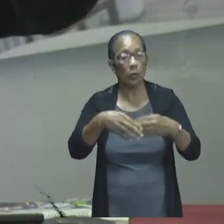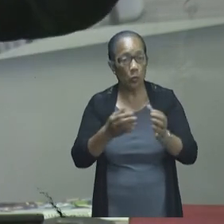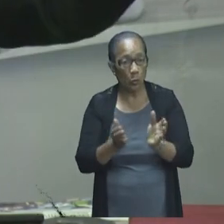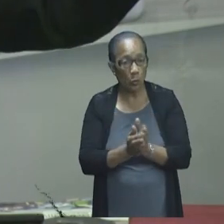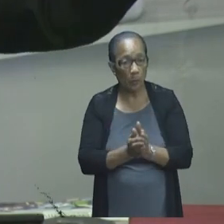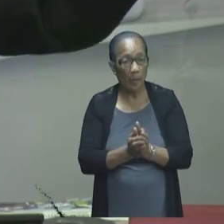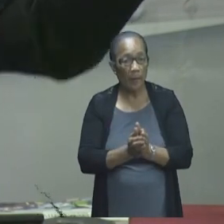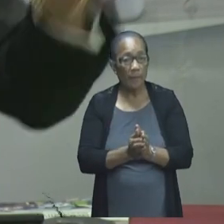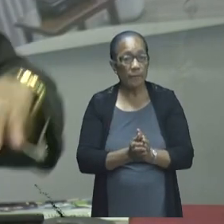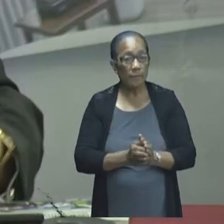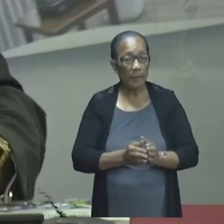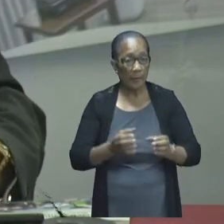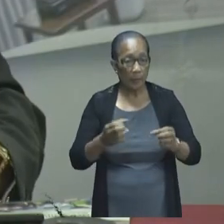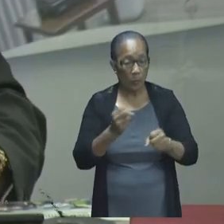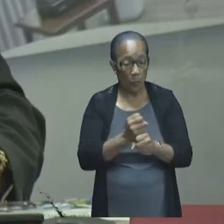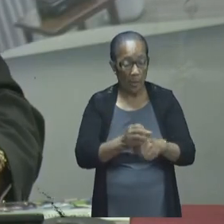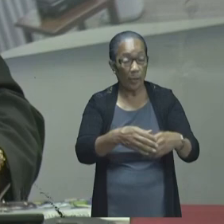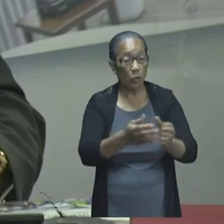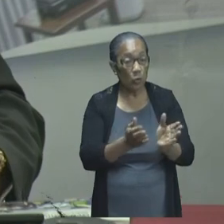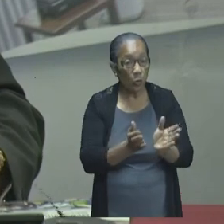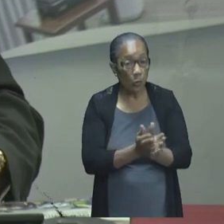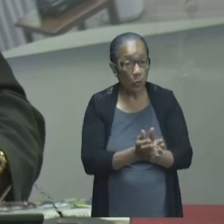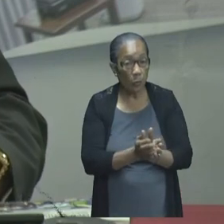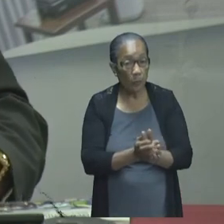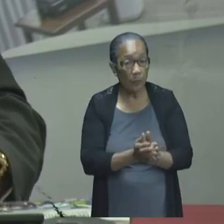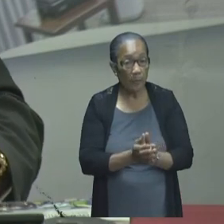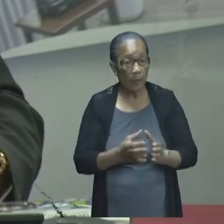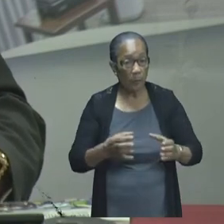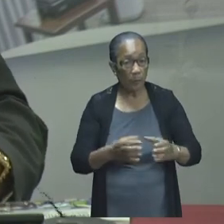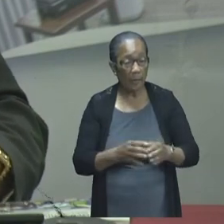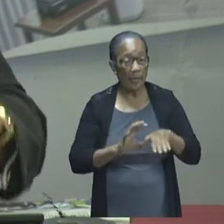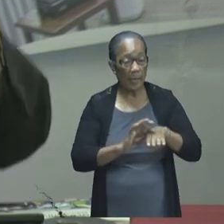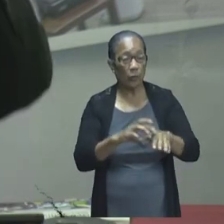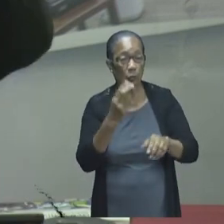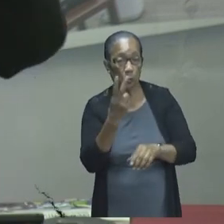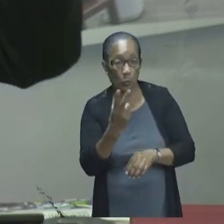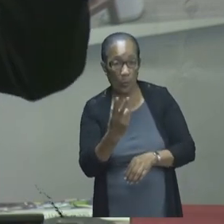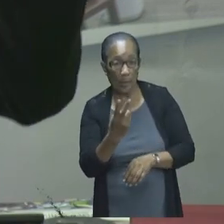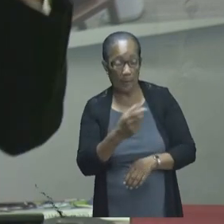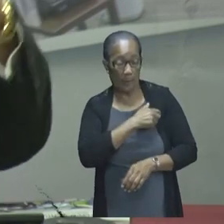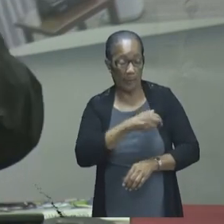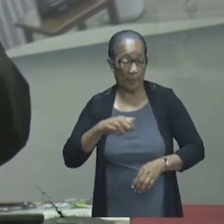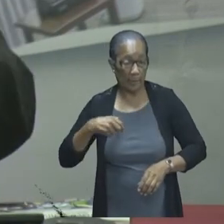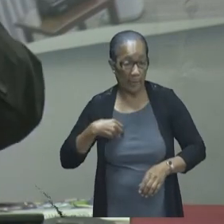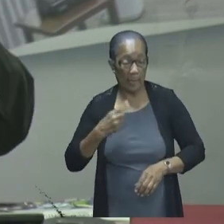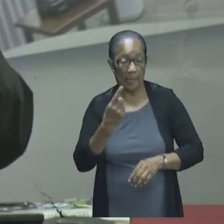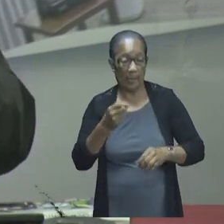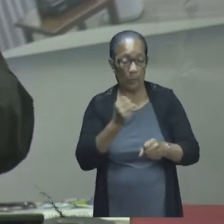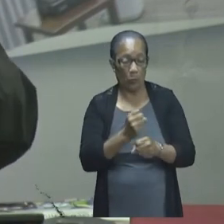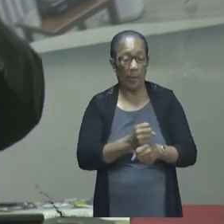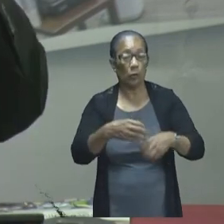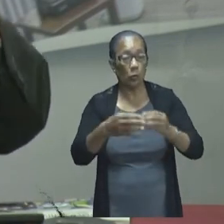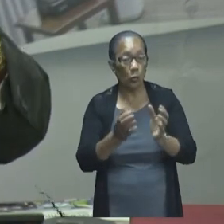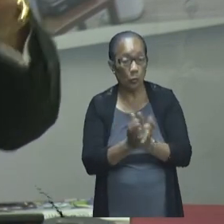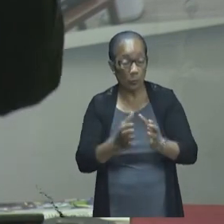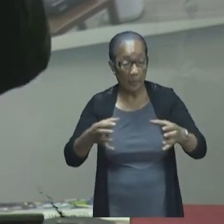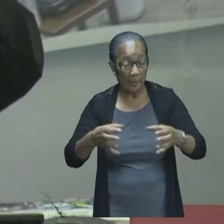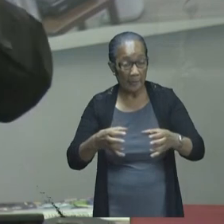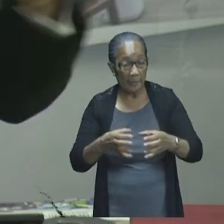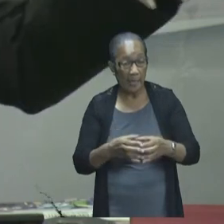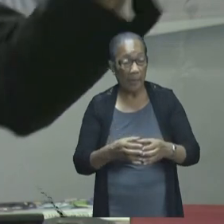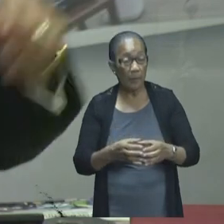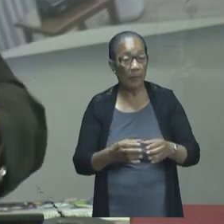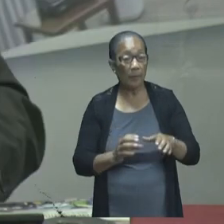het platform voor die ook een corporation geleider twee presidenten en een werkgroep is een gemengde werp op voor borden ridges